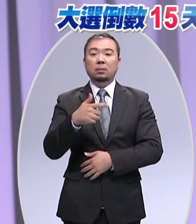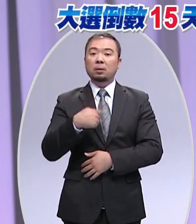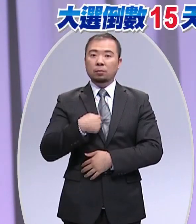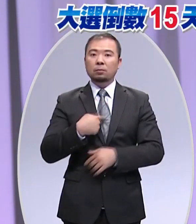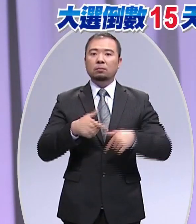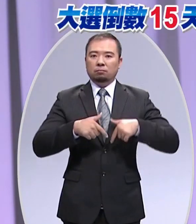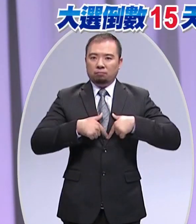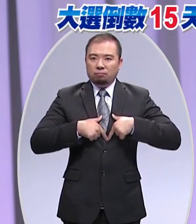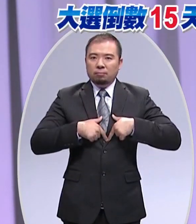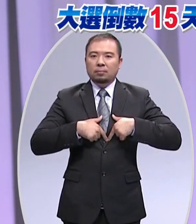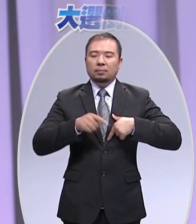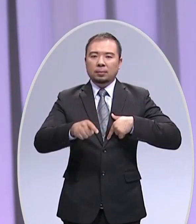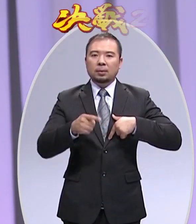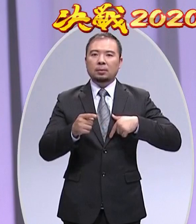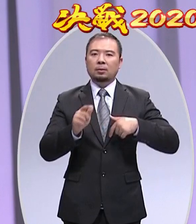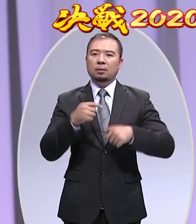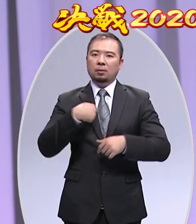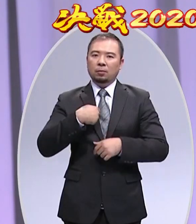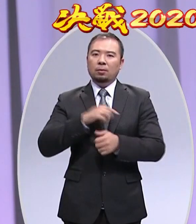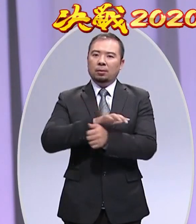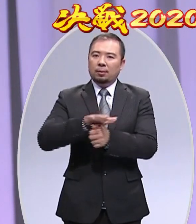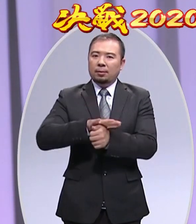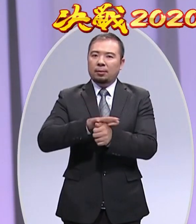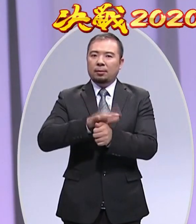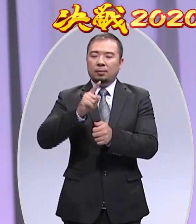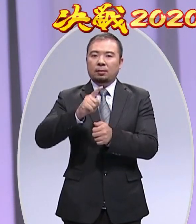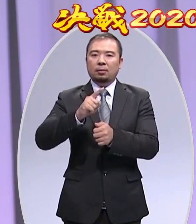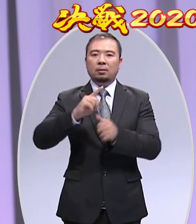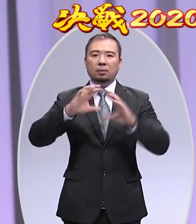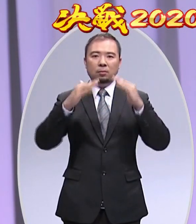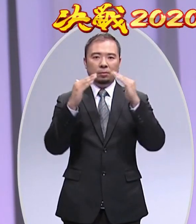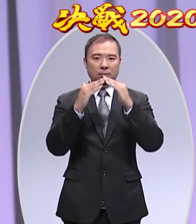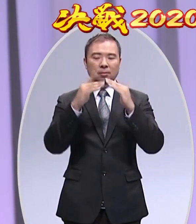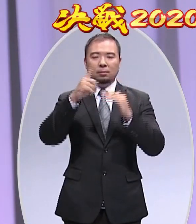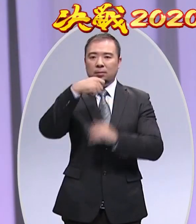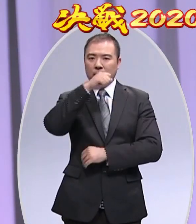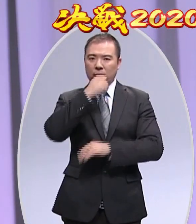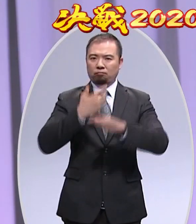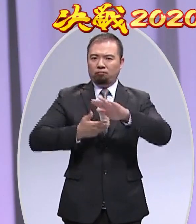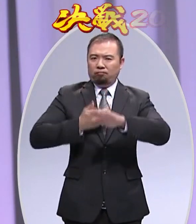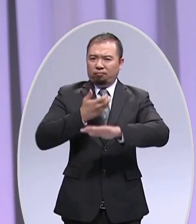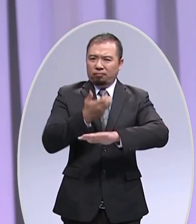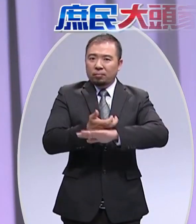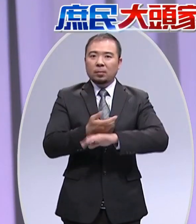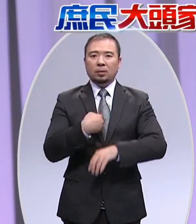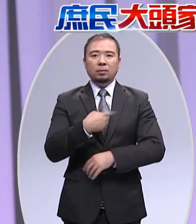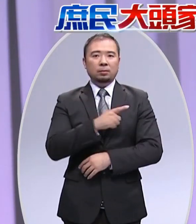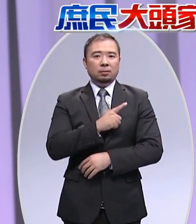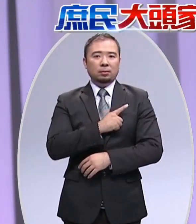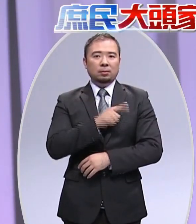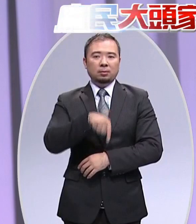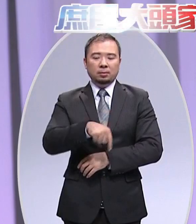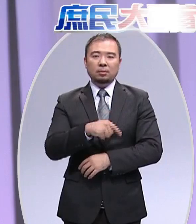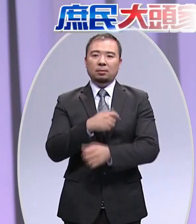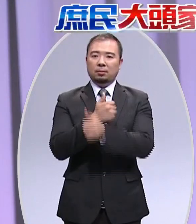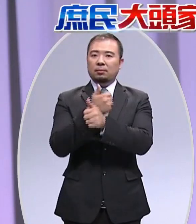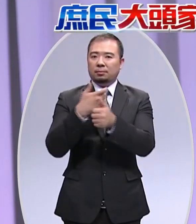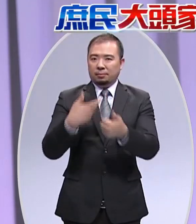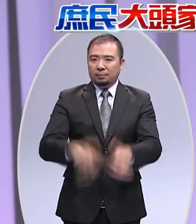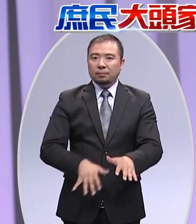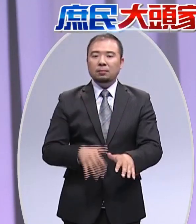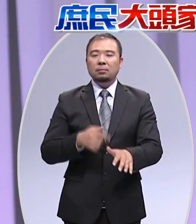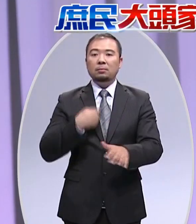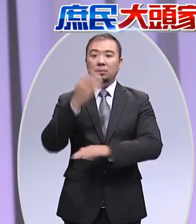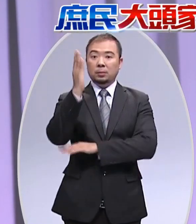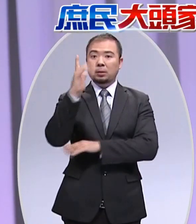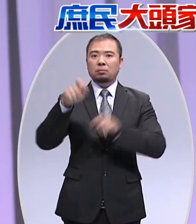我所爱的国家奉献我的心力和我的经验。我对于政策